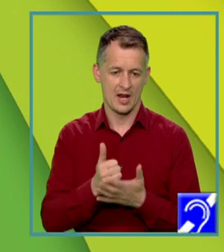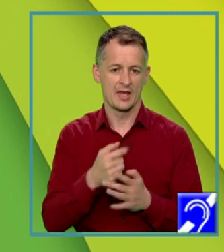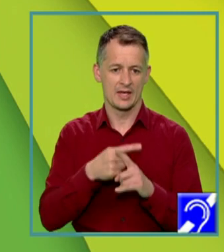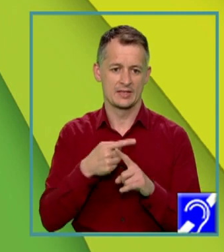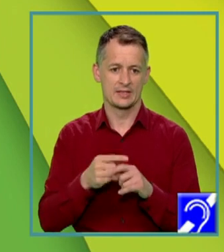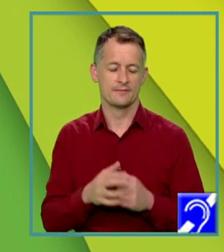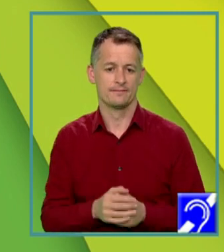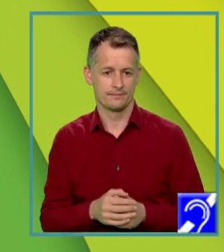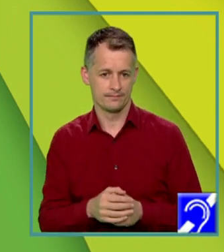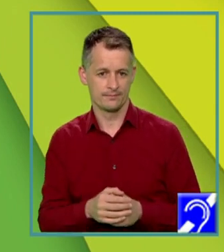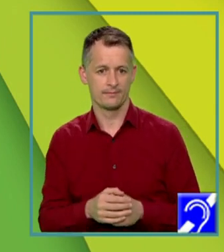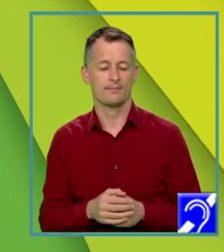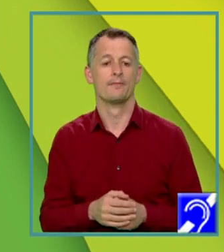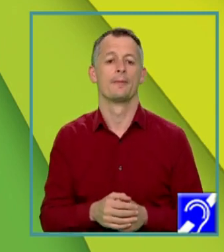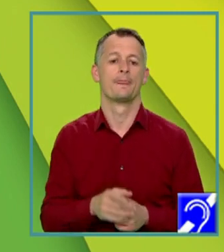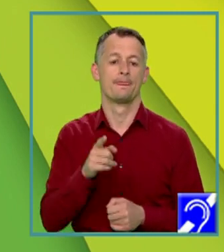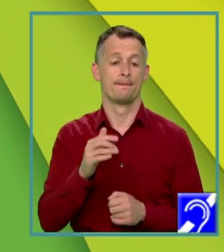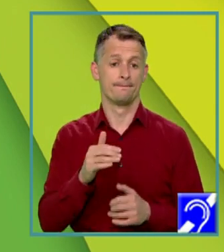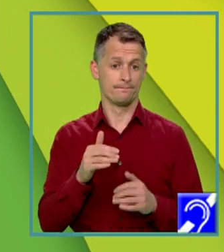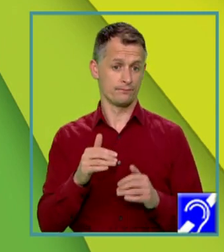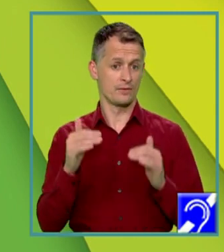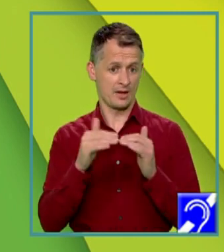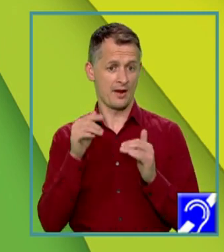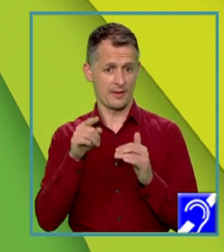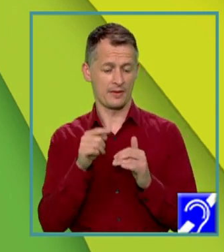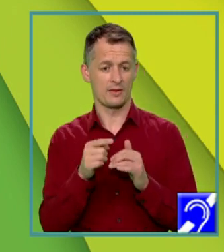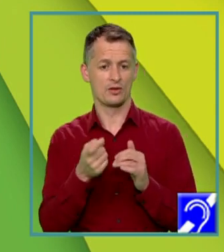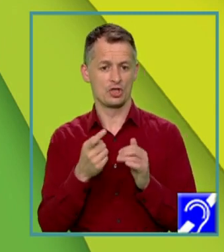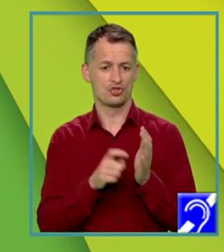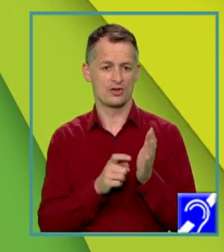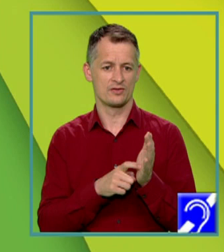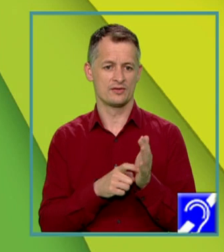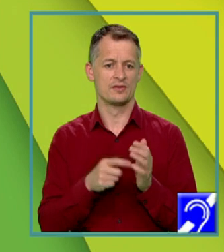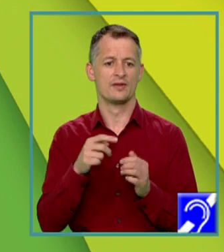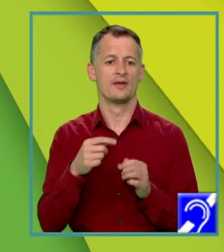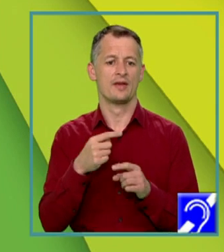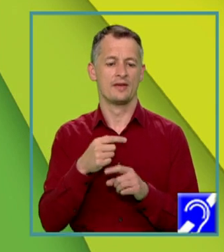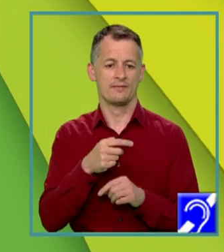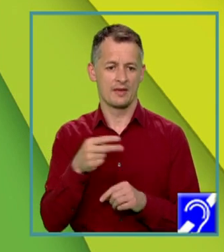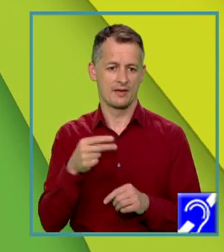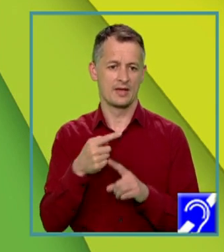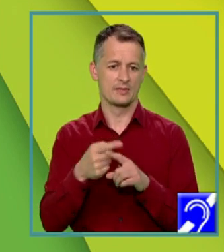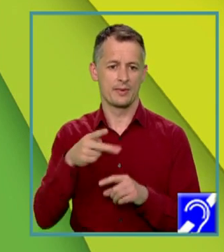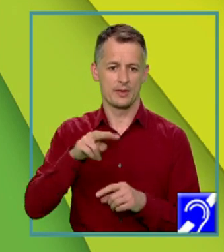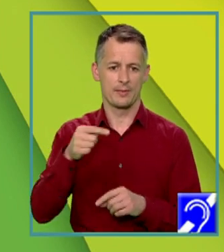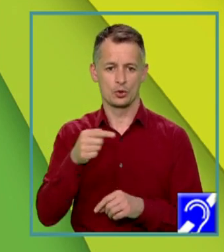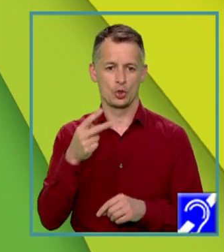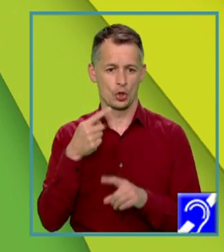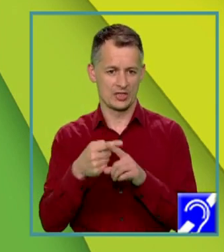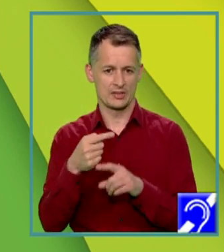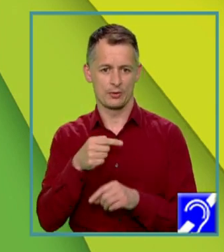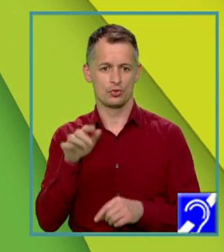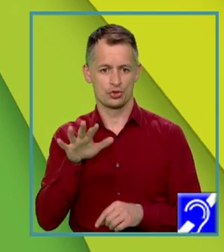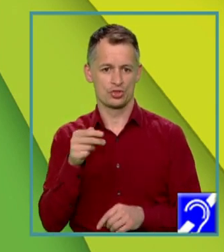din egalitatea din enunțul cerinței este echivalentă cu x pătrat minus 2x minus cinci egal cu